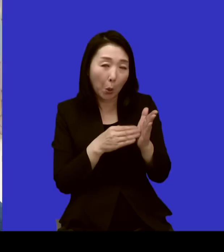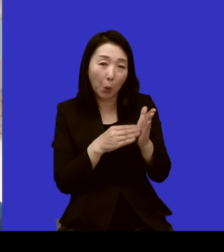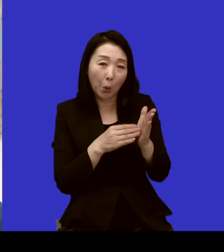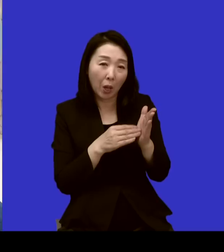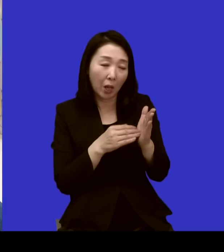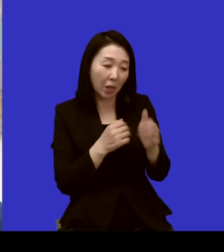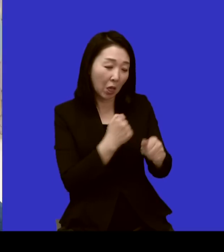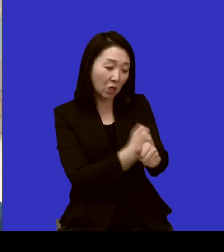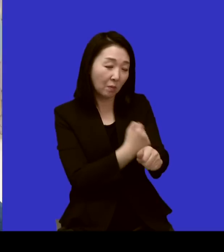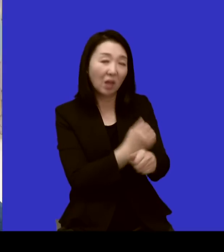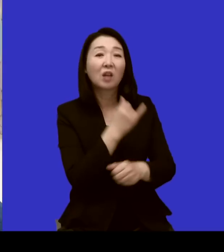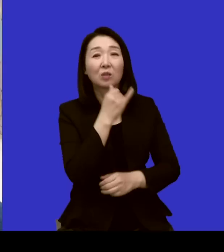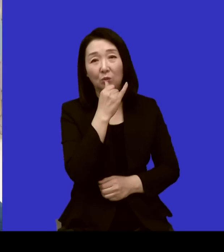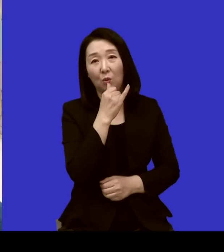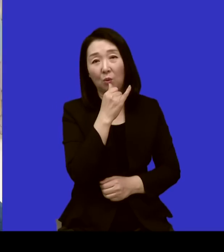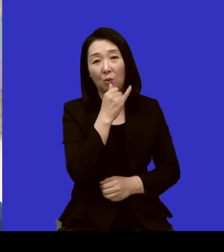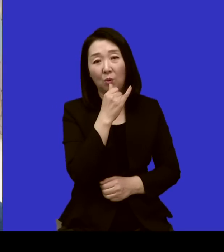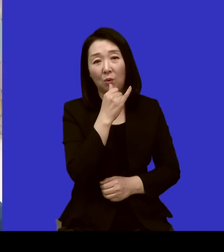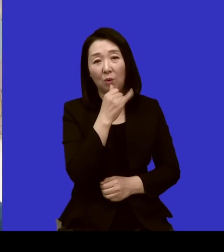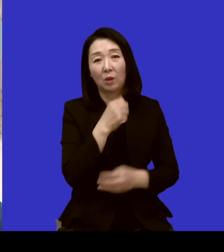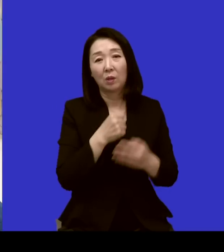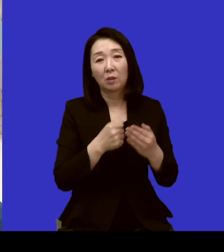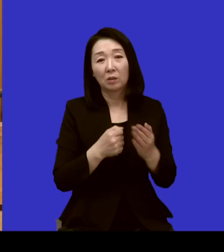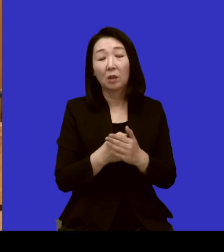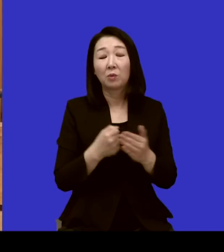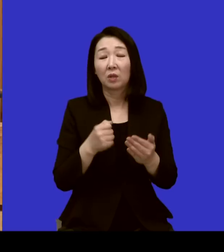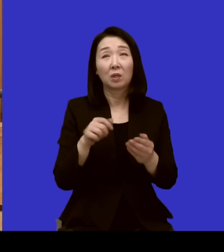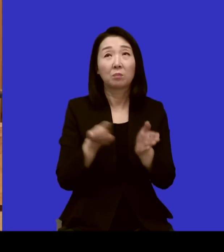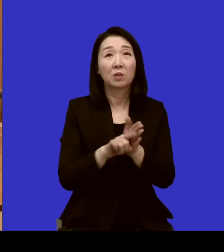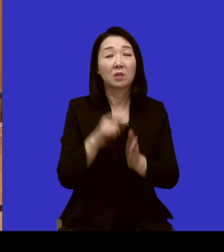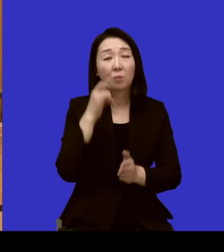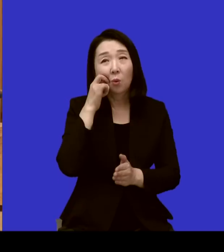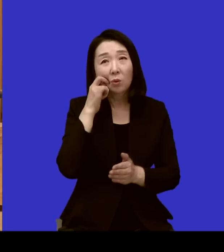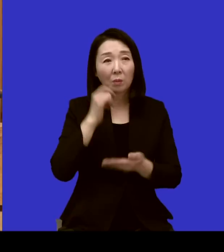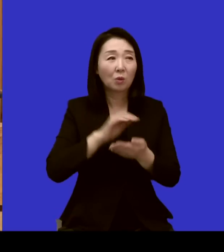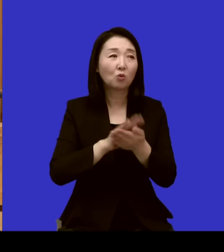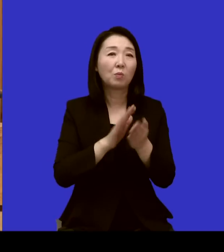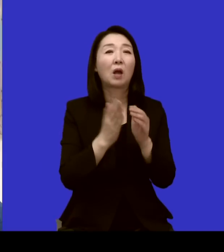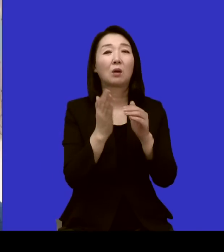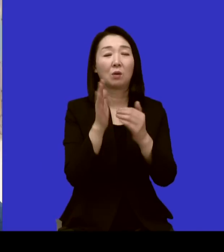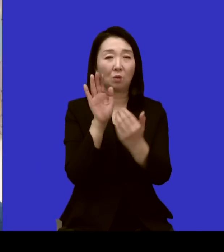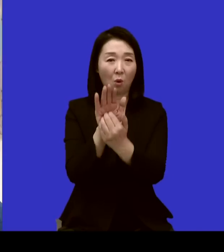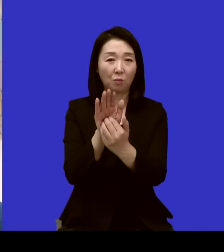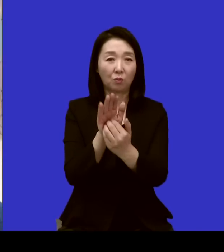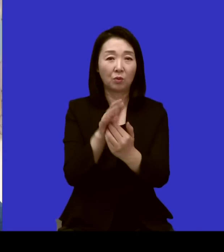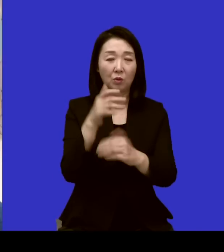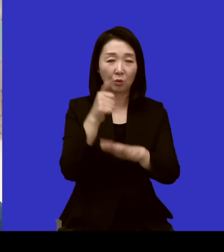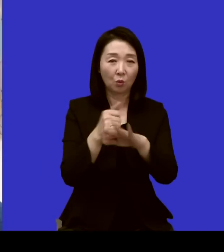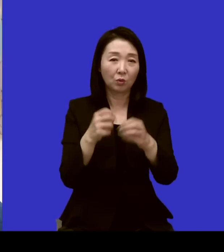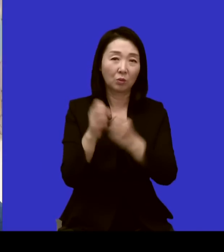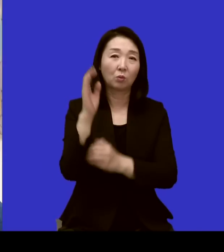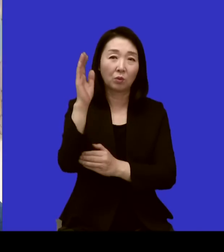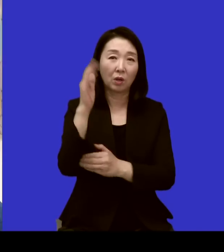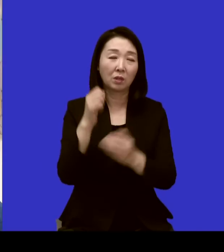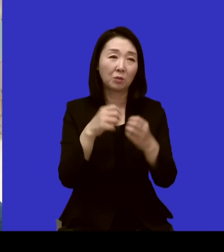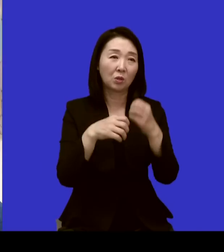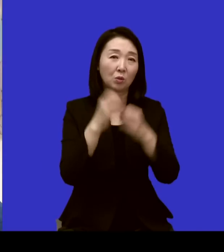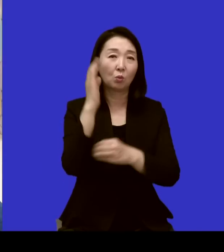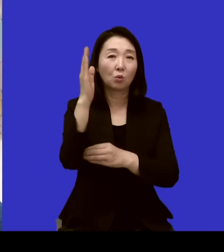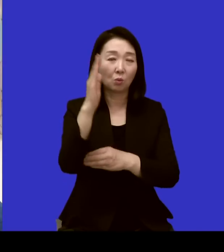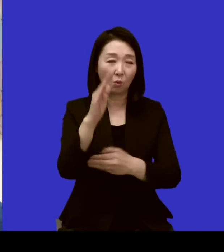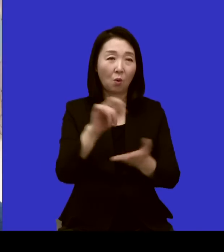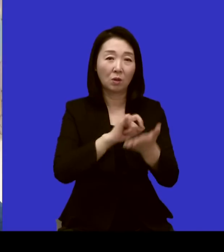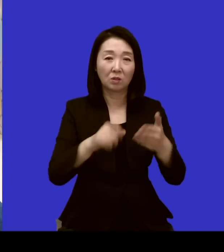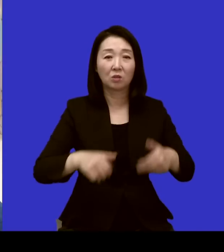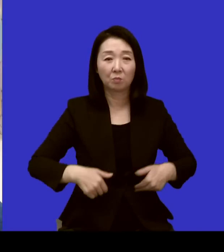그런 것들이 안 믿긴다라고 해서 출판이 다 반려됐고요. 아. 그래서 결국에는 제가 소설가기 때문에 이건 소설로 써야 되겠다